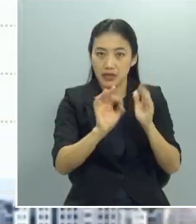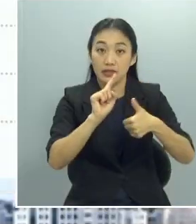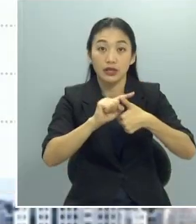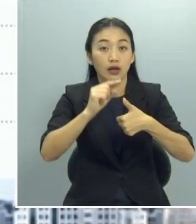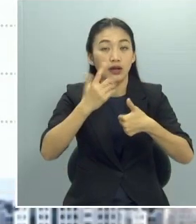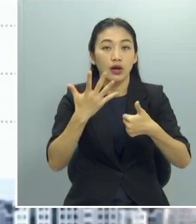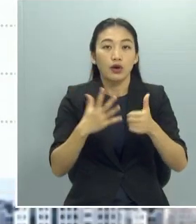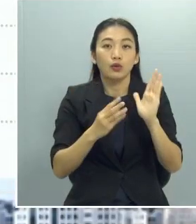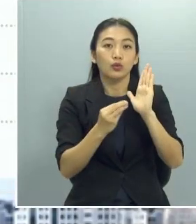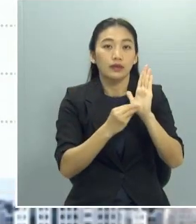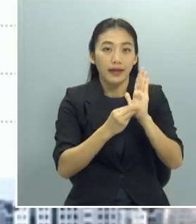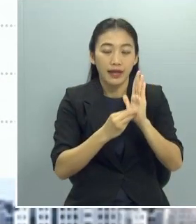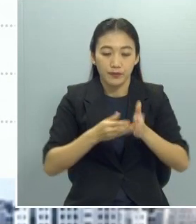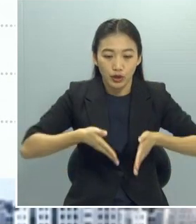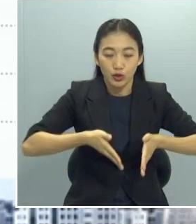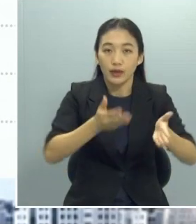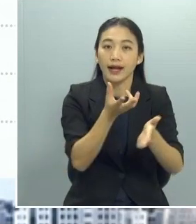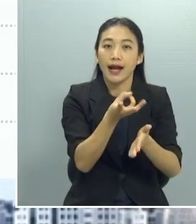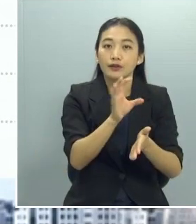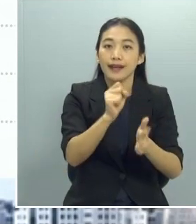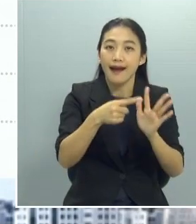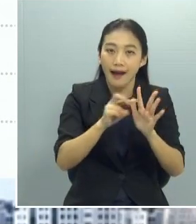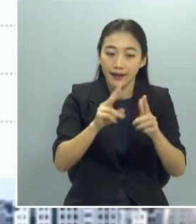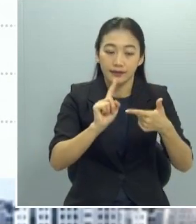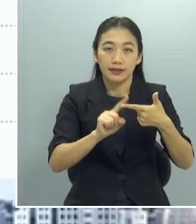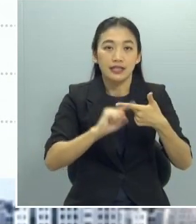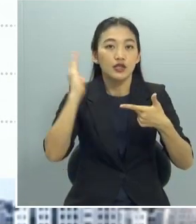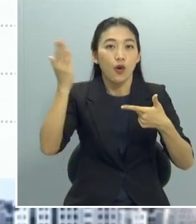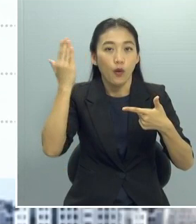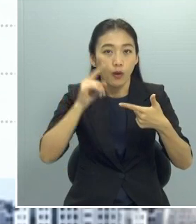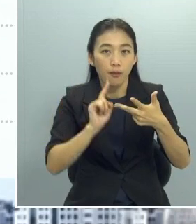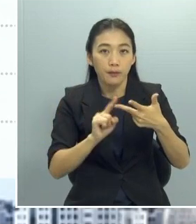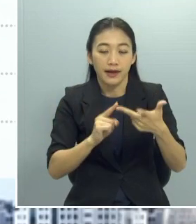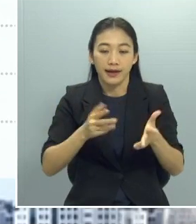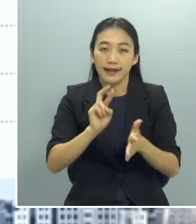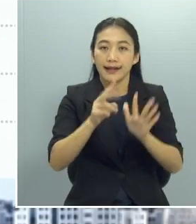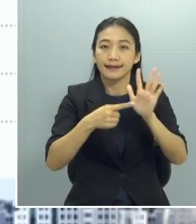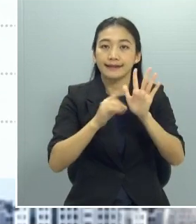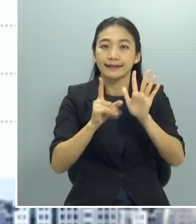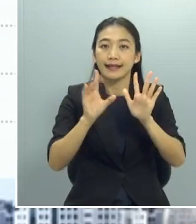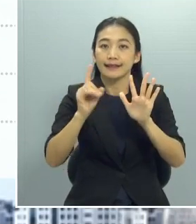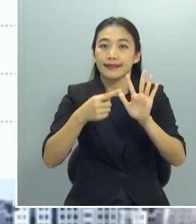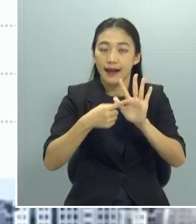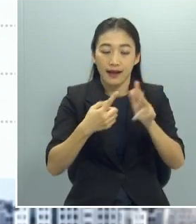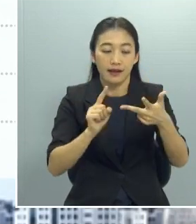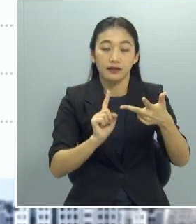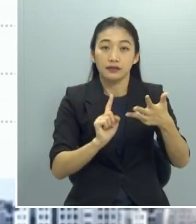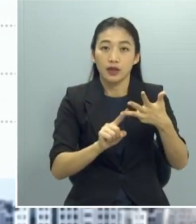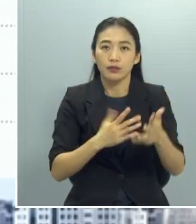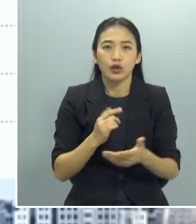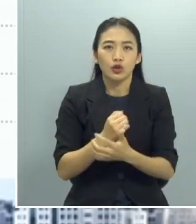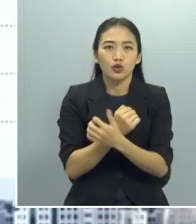ถนนข้าวสารถนนสีลมซอยพัฒน์พงษ์ซอยธนิยะและถนนรัชดาภิเษกรวมถึงสุขุมวิทซอย 11